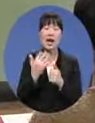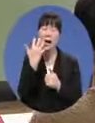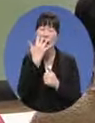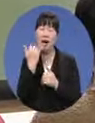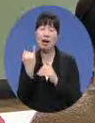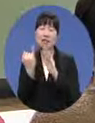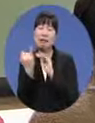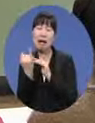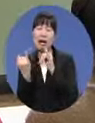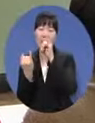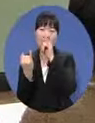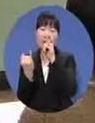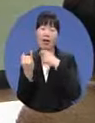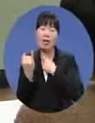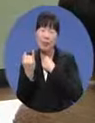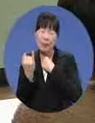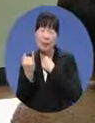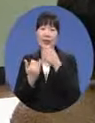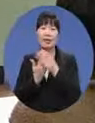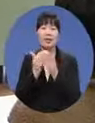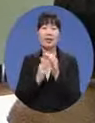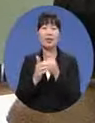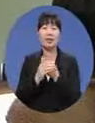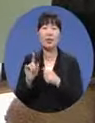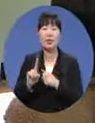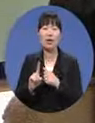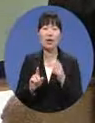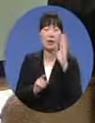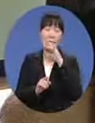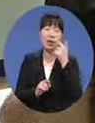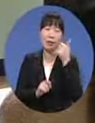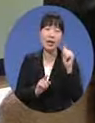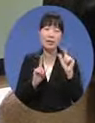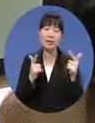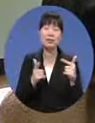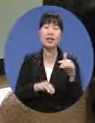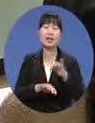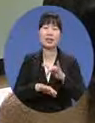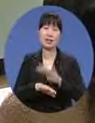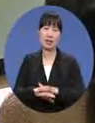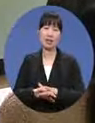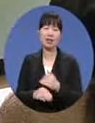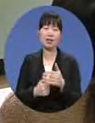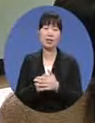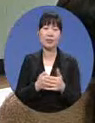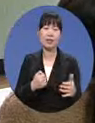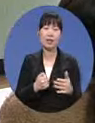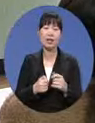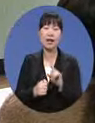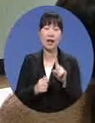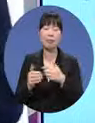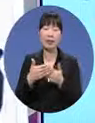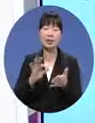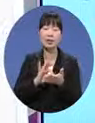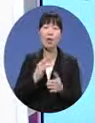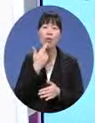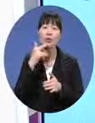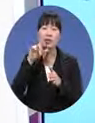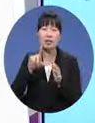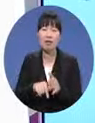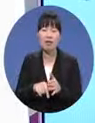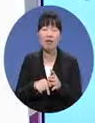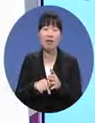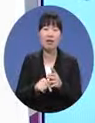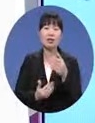올라오니까. 근데 왜 이게 다 어디서 나오냐. 아빠 나쁜 아빠 생각 안 하지만 습관이. 이거는 한 방을 안 쓸 때